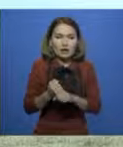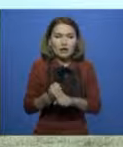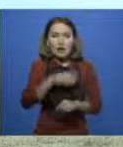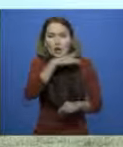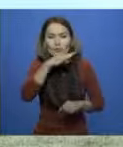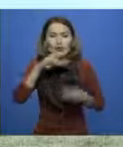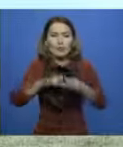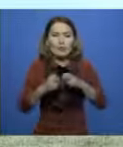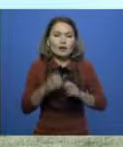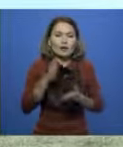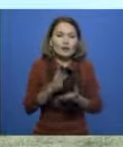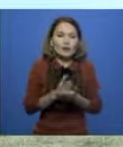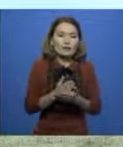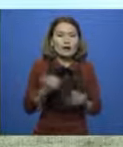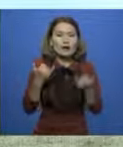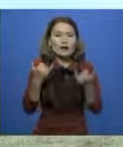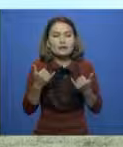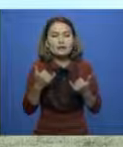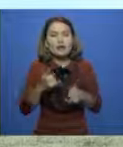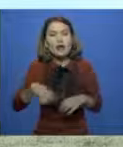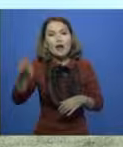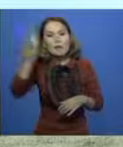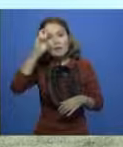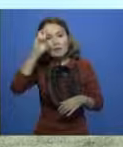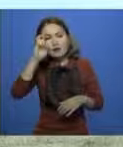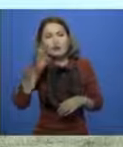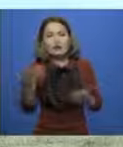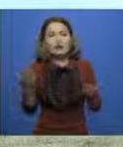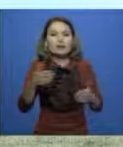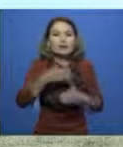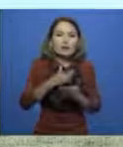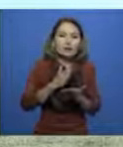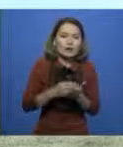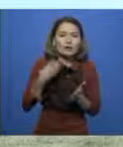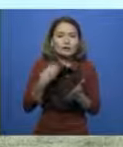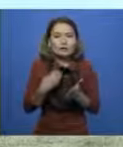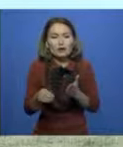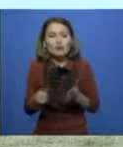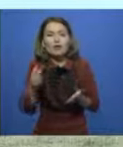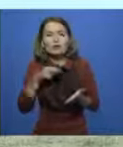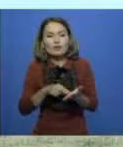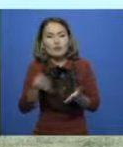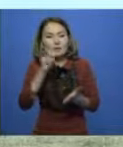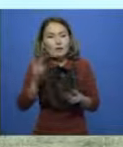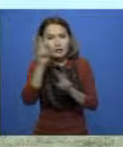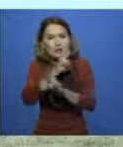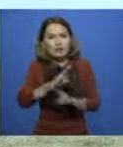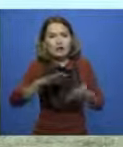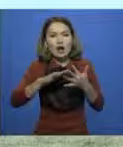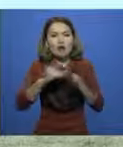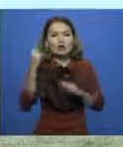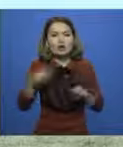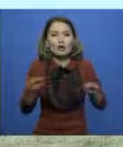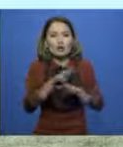Әзірге азық-түлік корпорациясы мемлекеттік қорға қанша астық сатып алатындығын, оның бағасын анықтап белгілеген жоқ. Тек ауыл шаруашылық